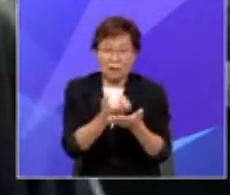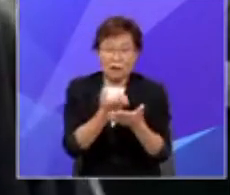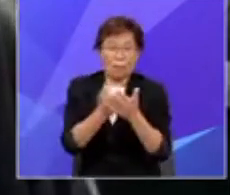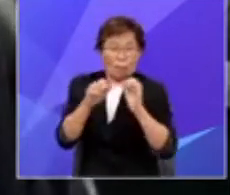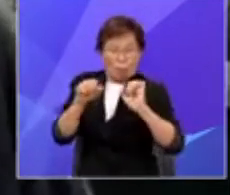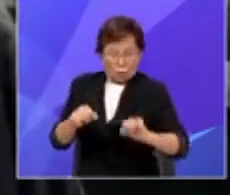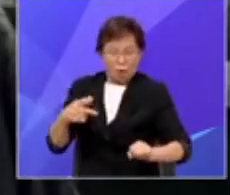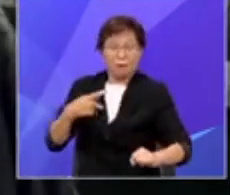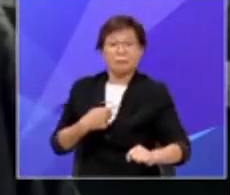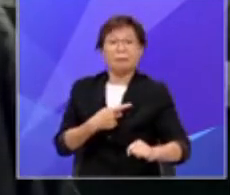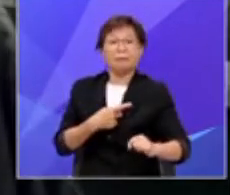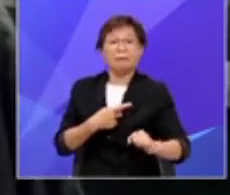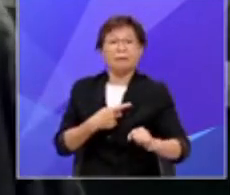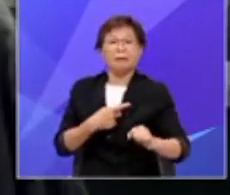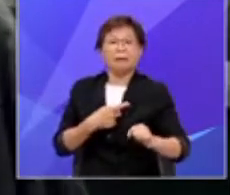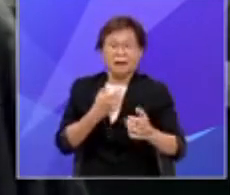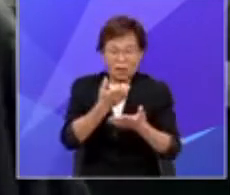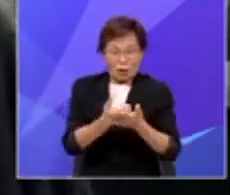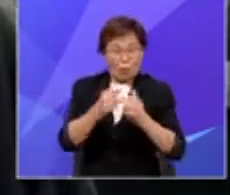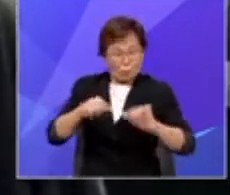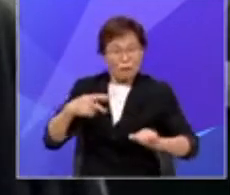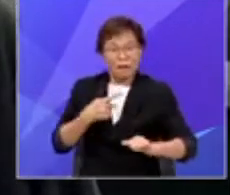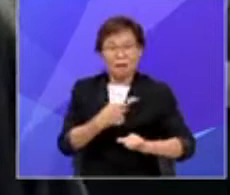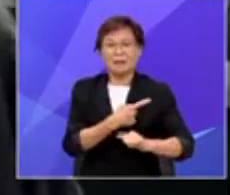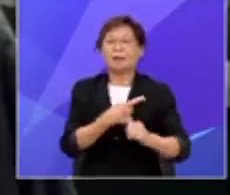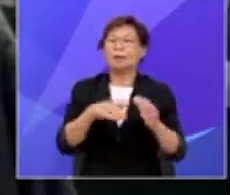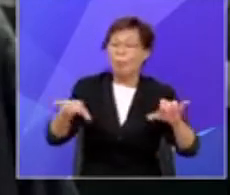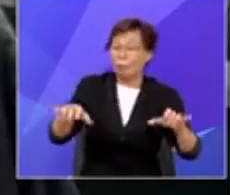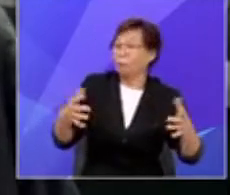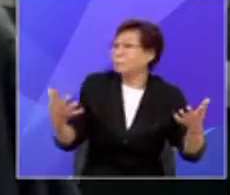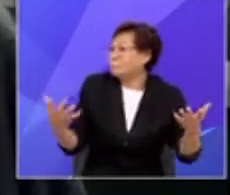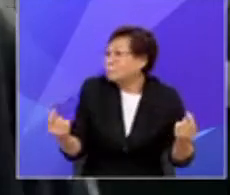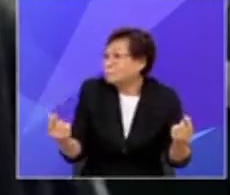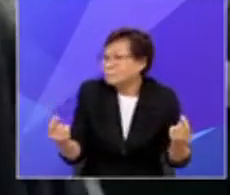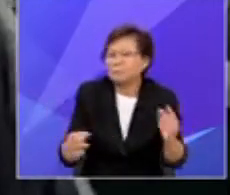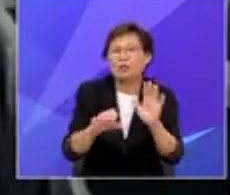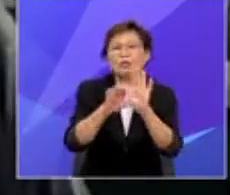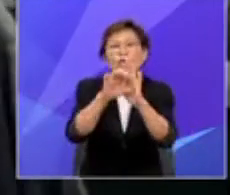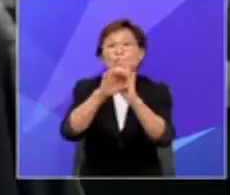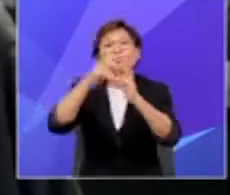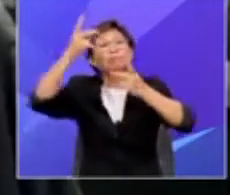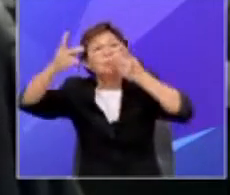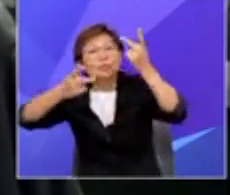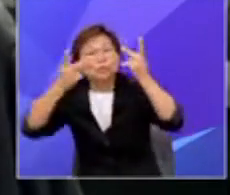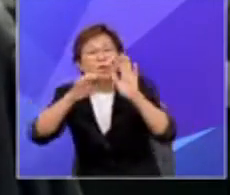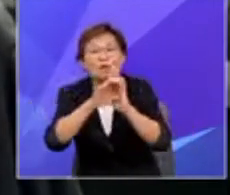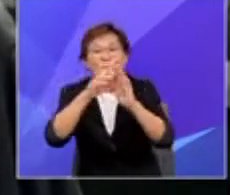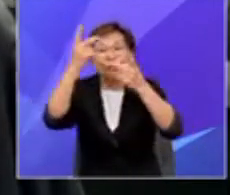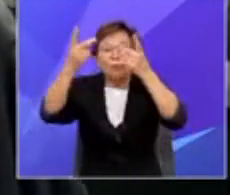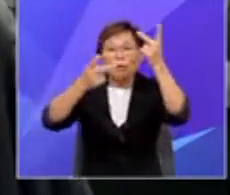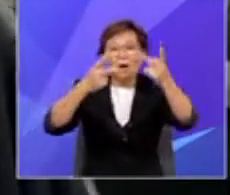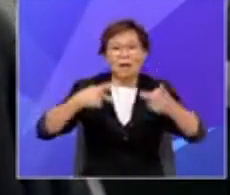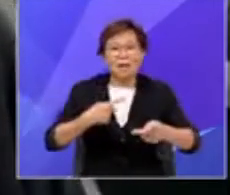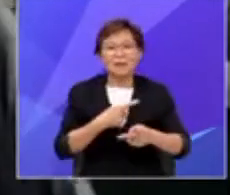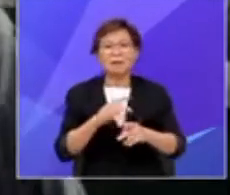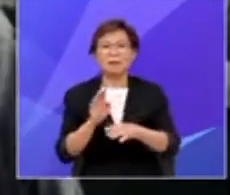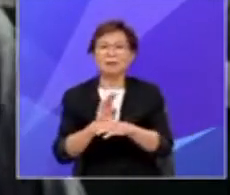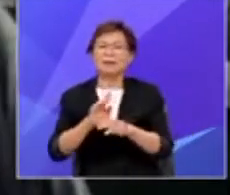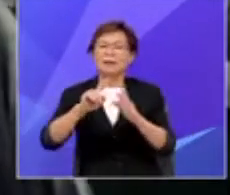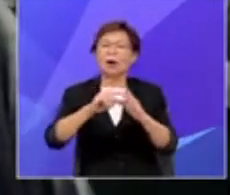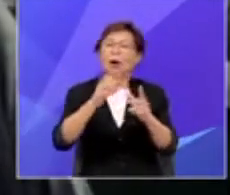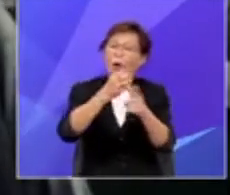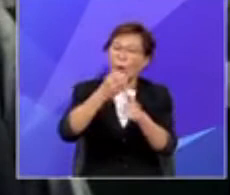memulihkan kita membuat voice sample pelanjungan ow bikin kopi bye